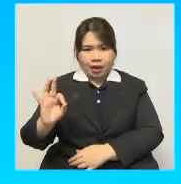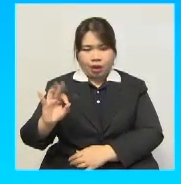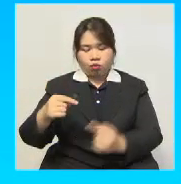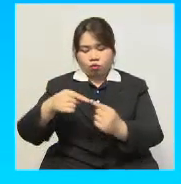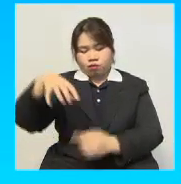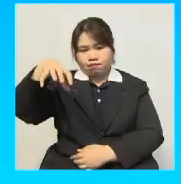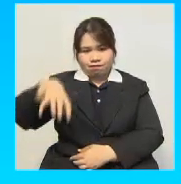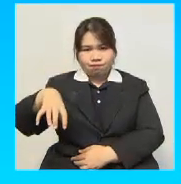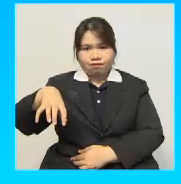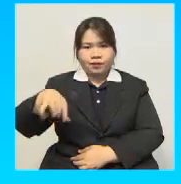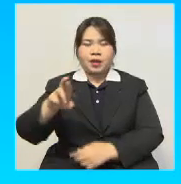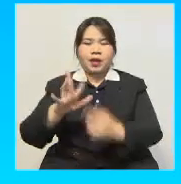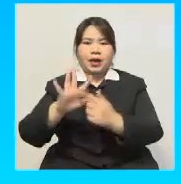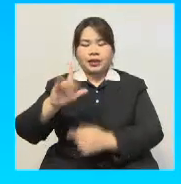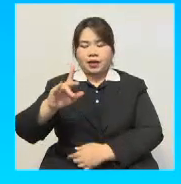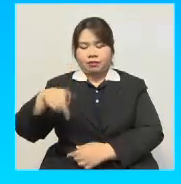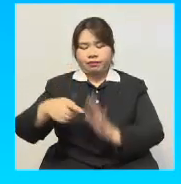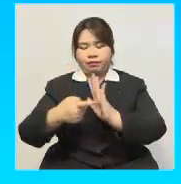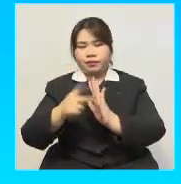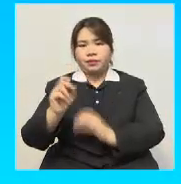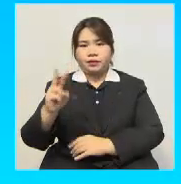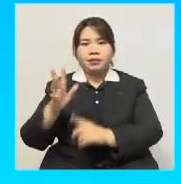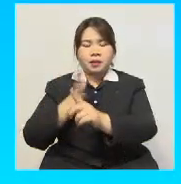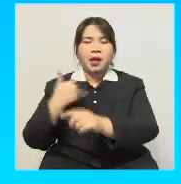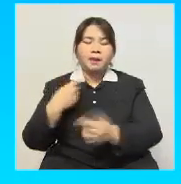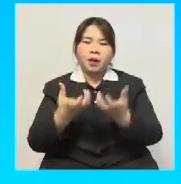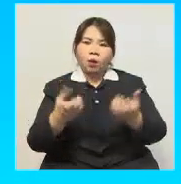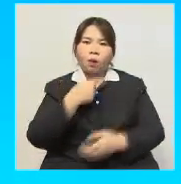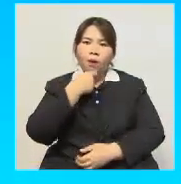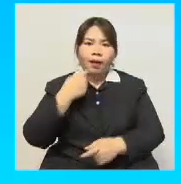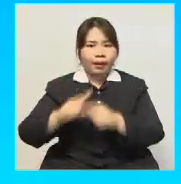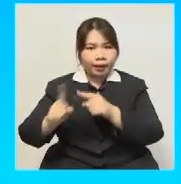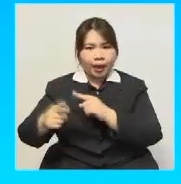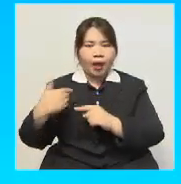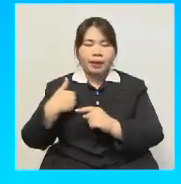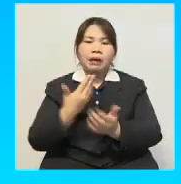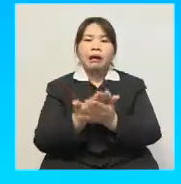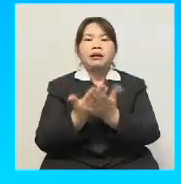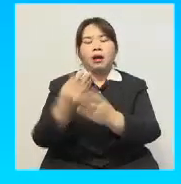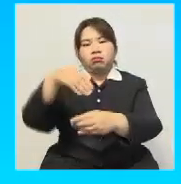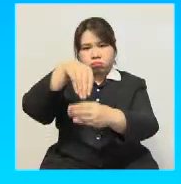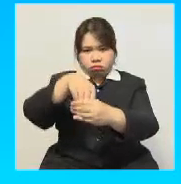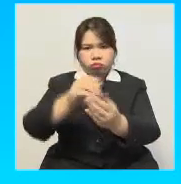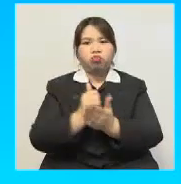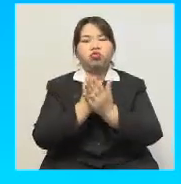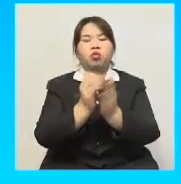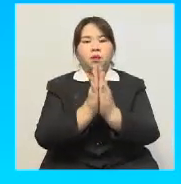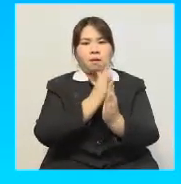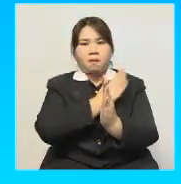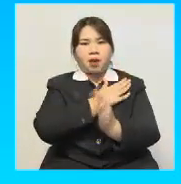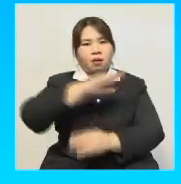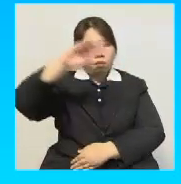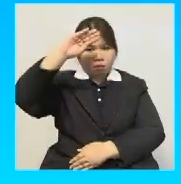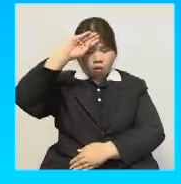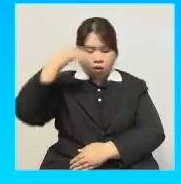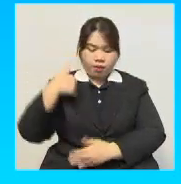อุทยานหลวงราชพฤกษ์นะครับนอกจากข้าวสารอาหารแห้งแล้วนะครับก็ยังมีการบิณฑบาตเงินสมทบทุนช่วยพระสงฆ์อาพาธ